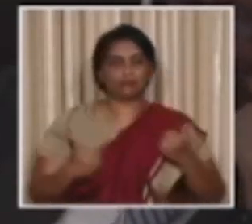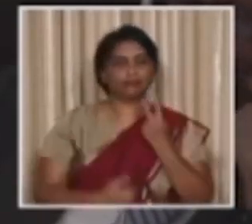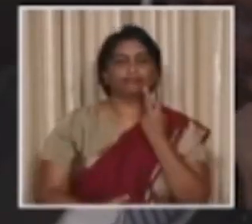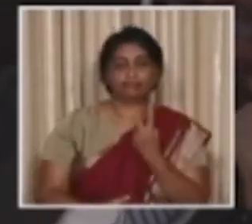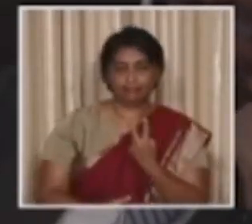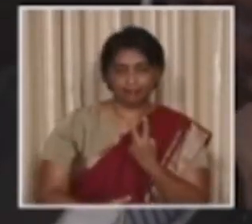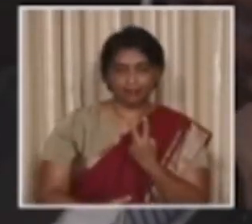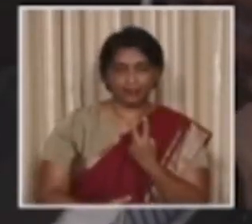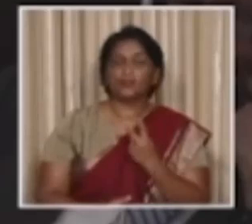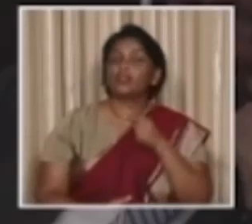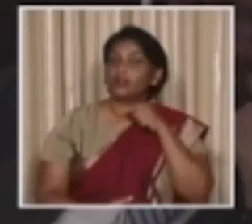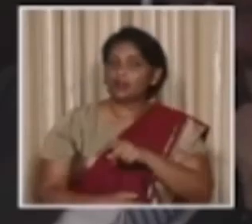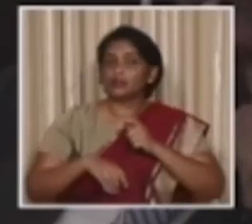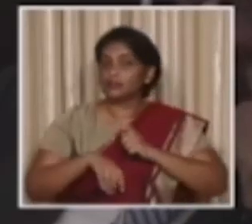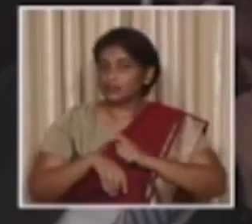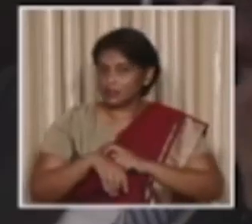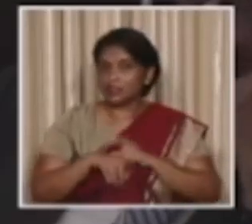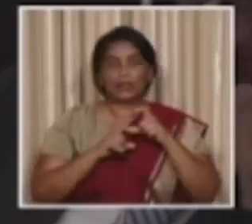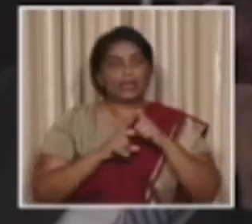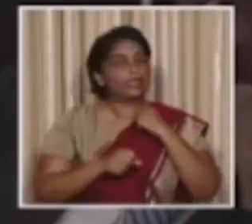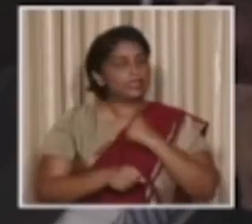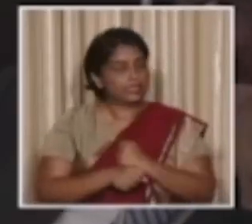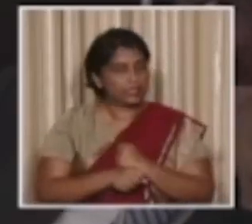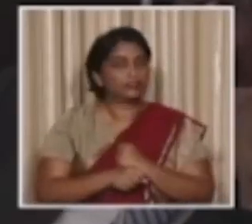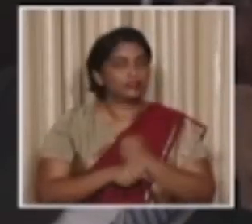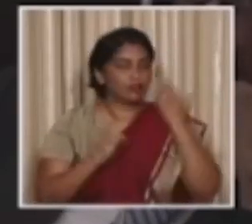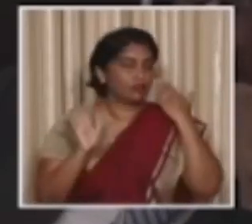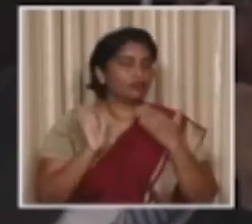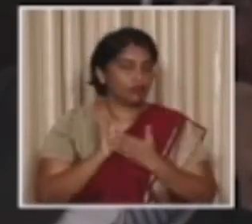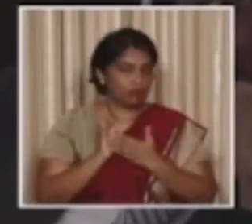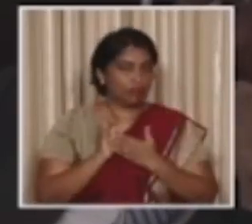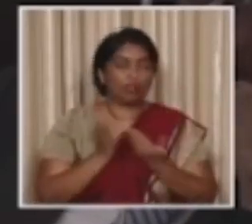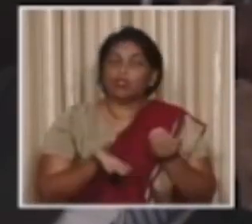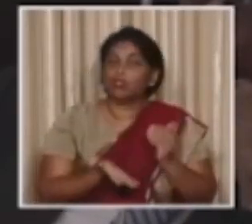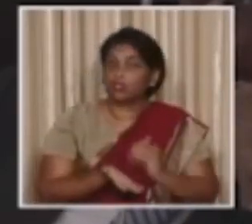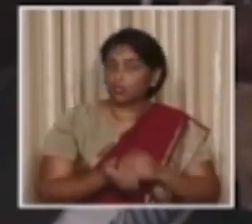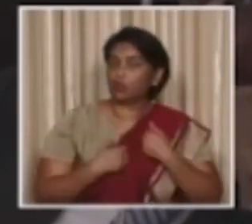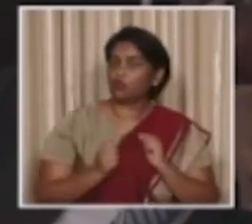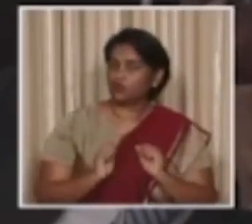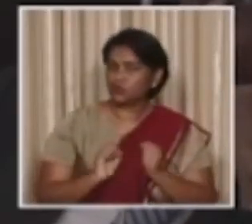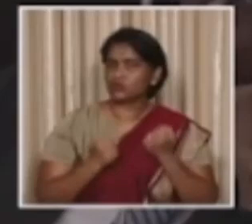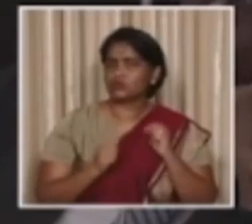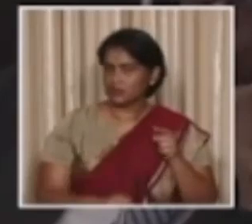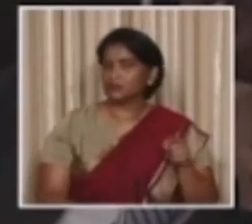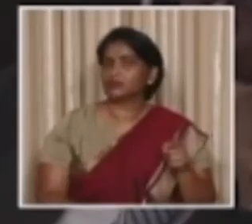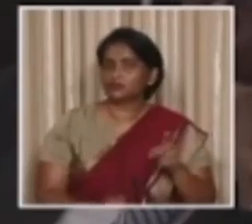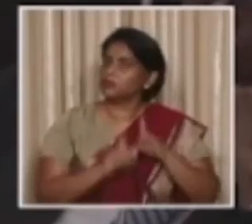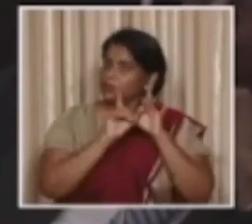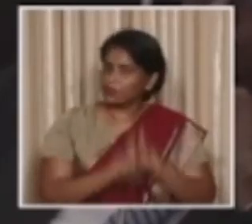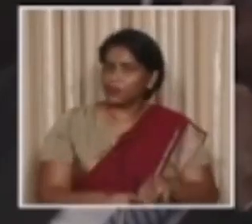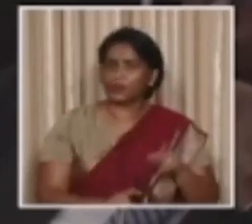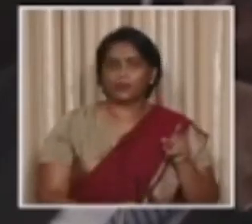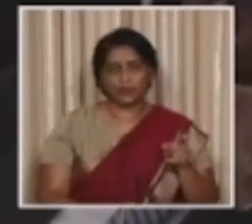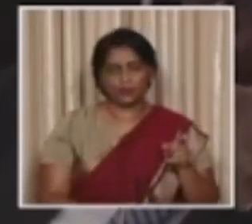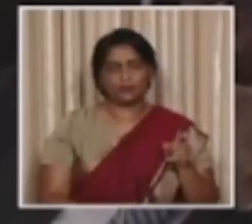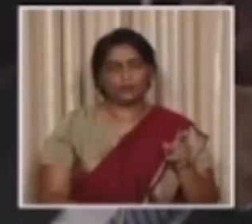කරමින් තිබුණා. එම අවස්ථාවේ ඩිජිටල්කරණ සඳහා වූ ගත්තා වූ තවත් උත්සාහයන් ඒ ආකාරයෙන්ම